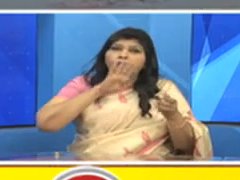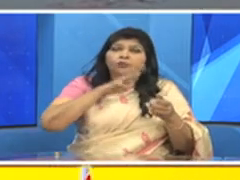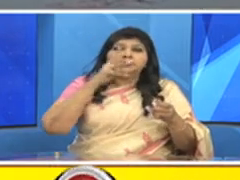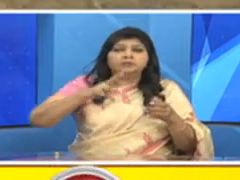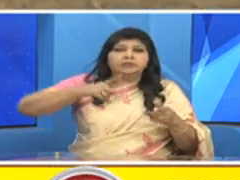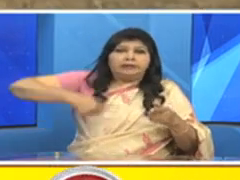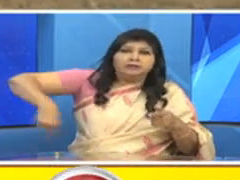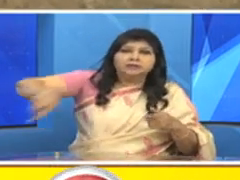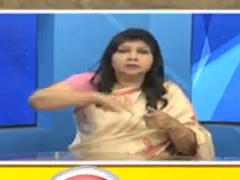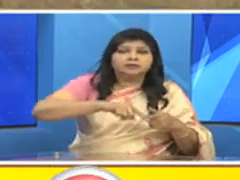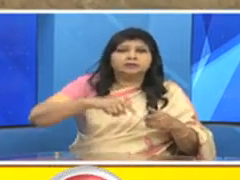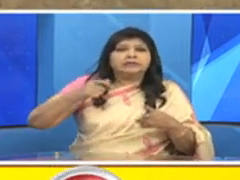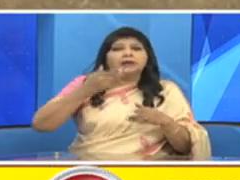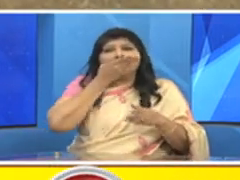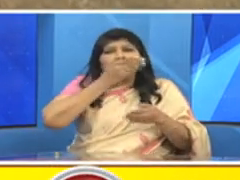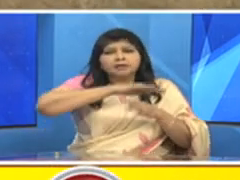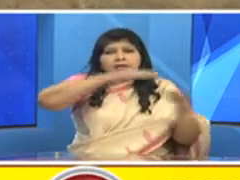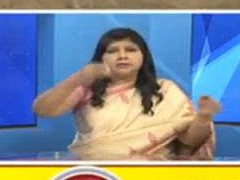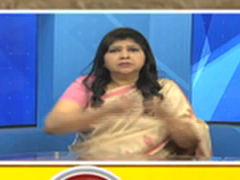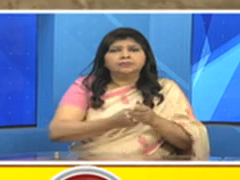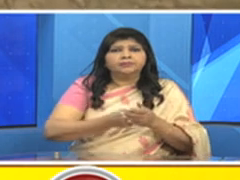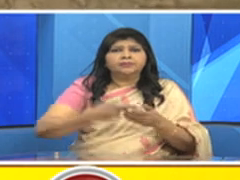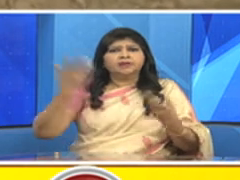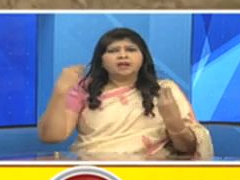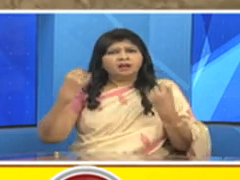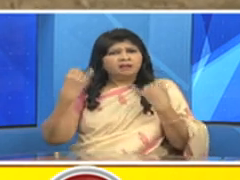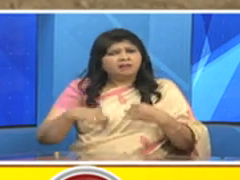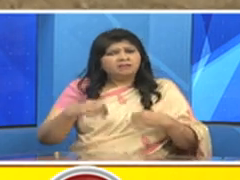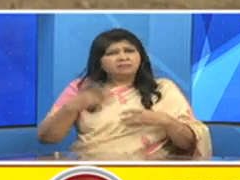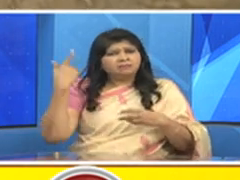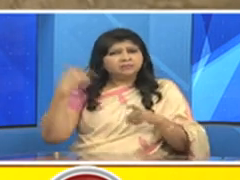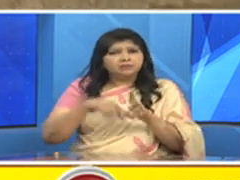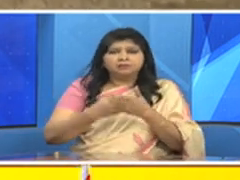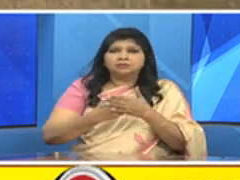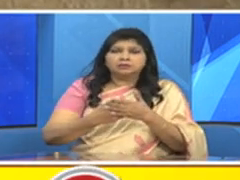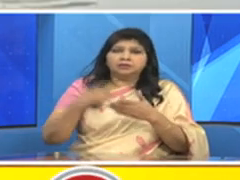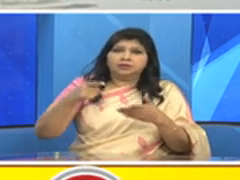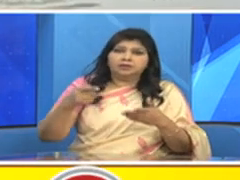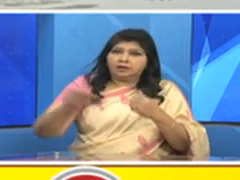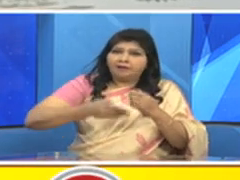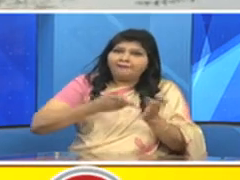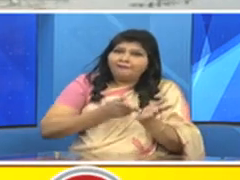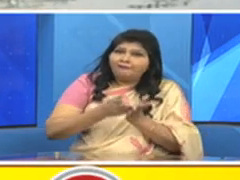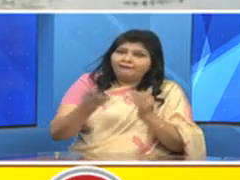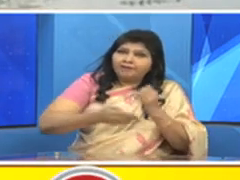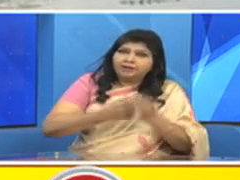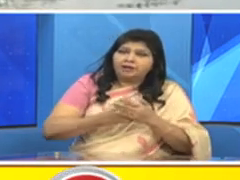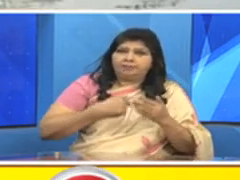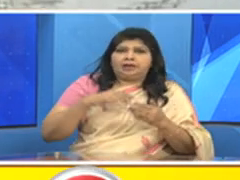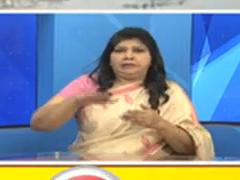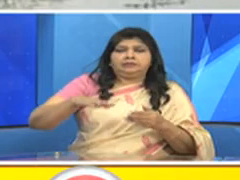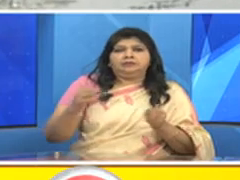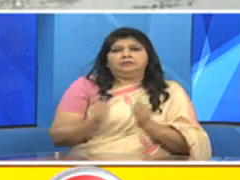फैली सराही झील अपनी अंतिम सांसें गिन रही थी, लेकिन ग्रामीणों ने अपनी संकल्प शक्ति